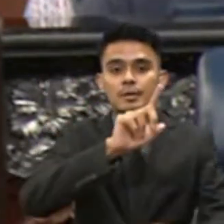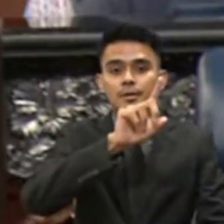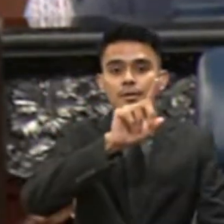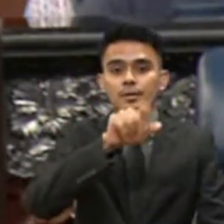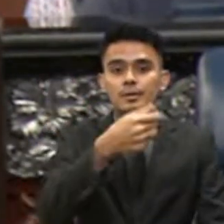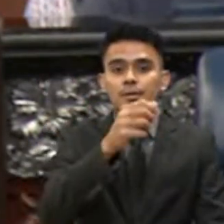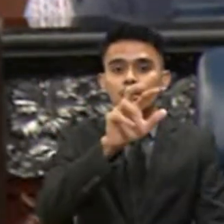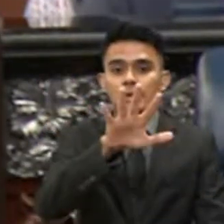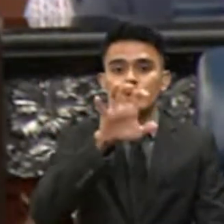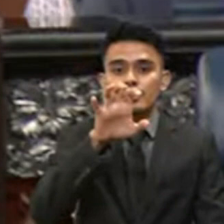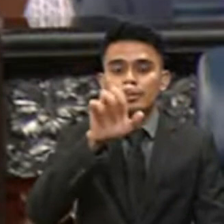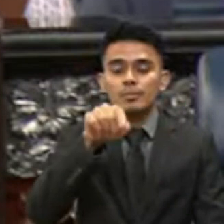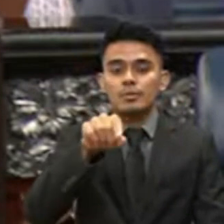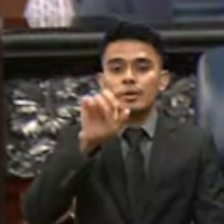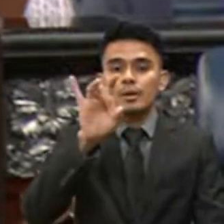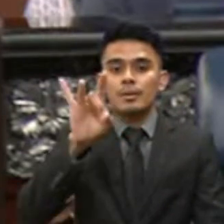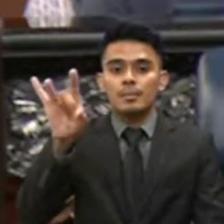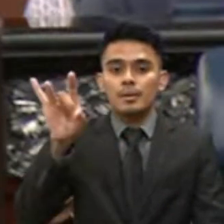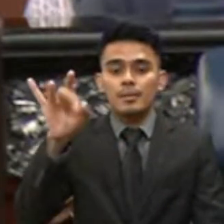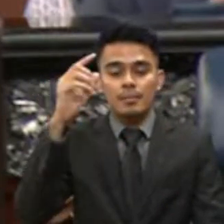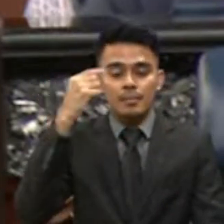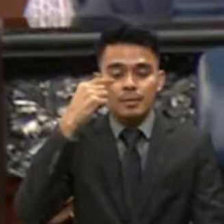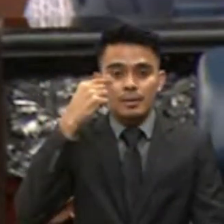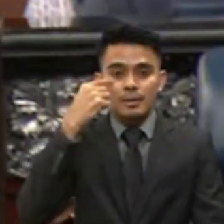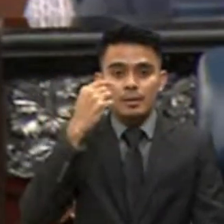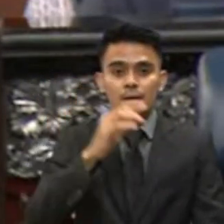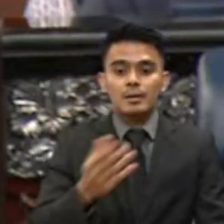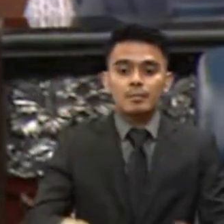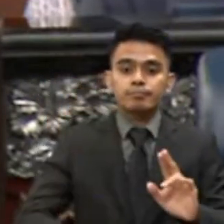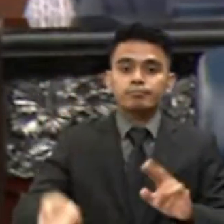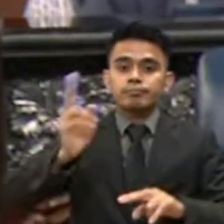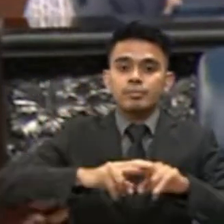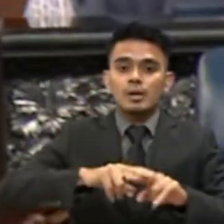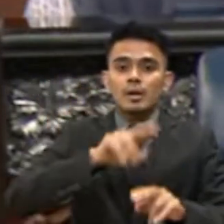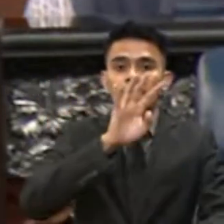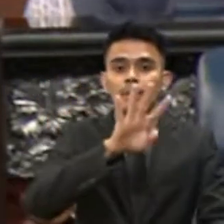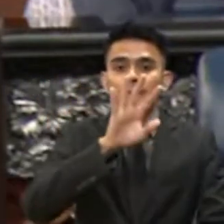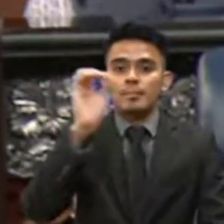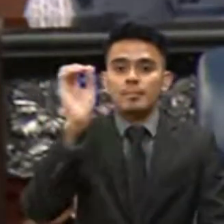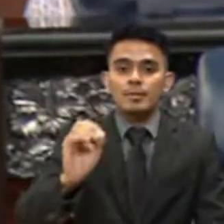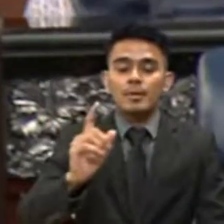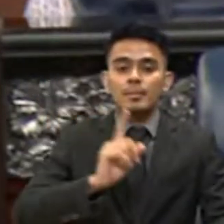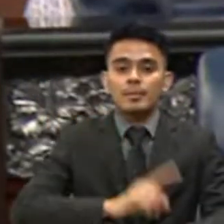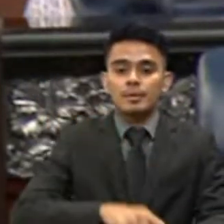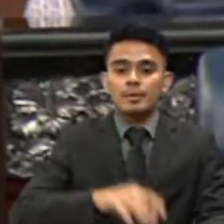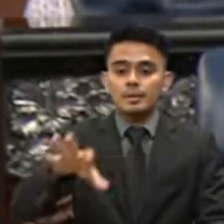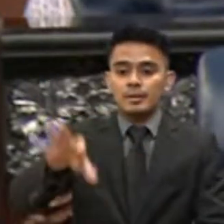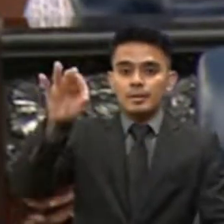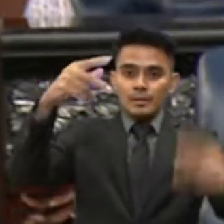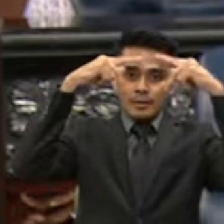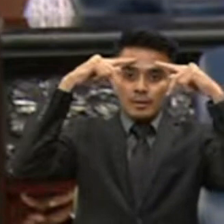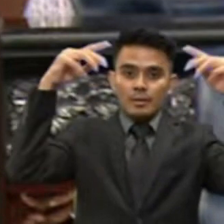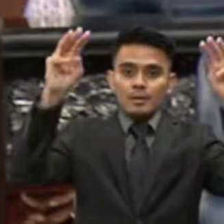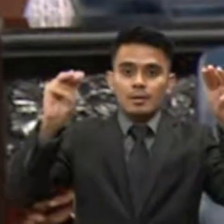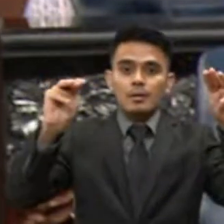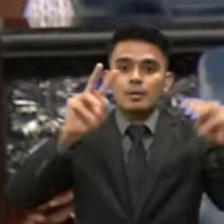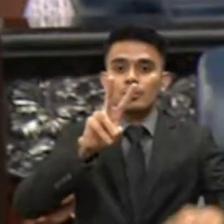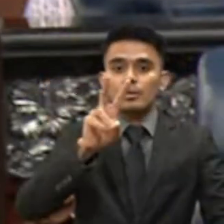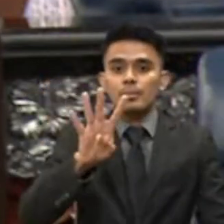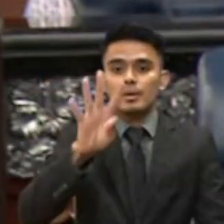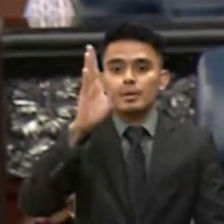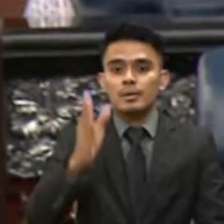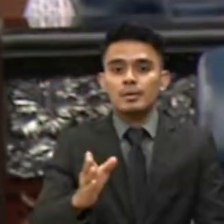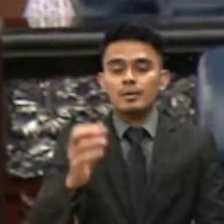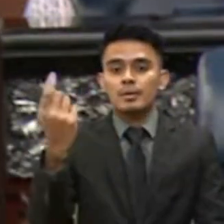1501 poin 88 matte atau peningkatan sebanyak 400 pelantikan perdana menteri pada 24